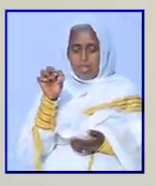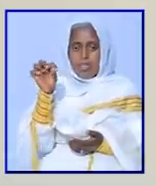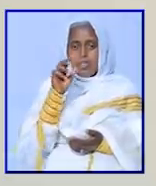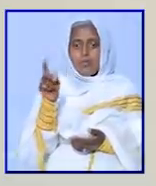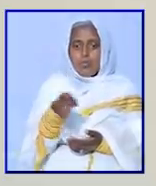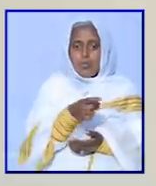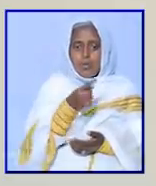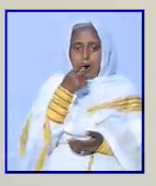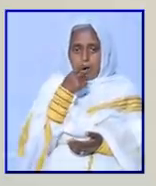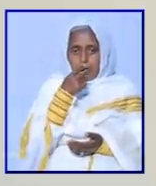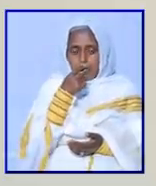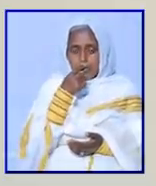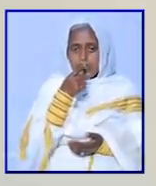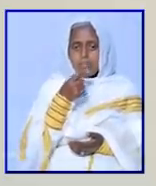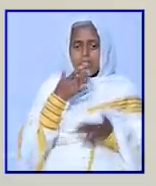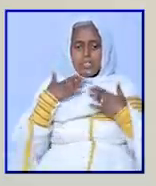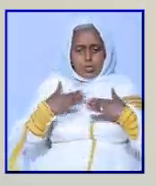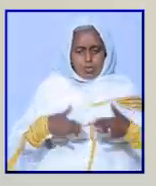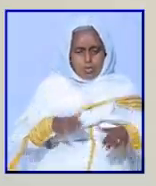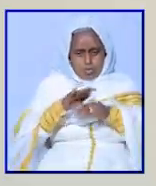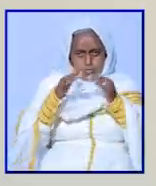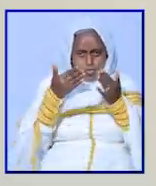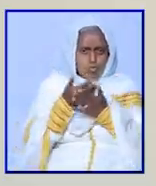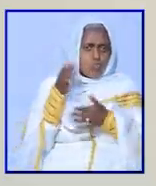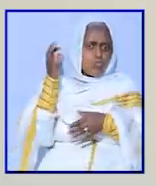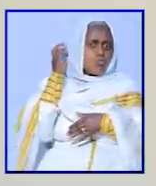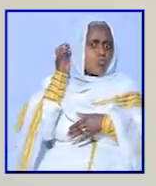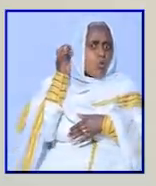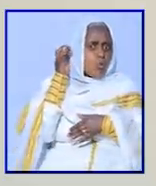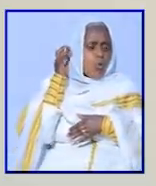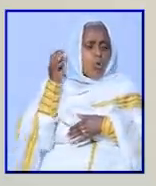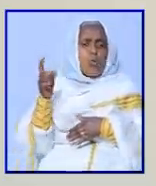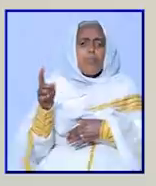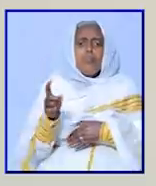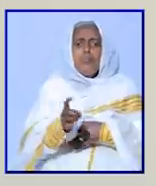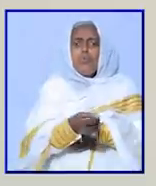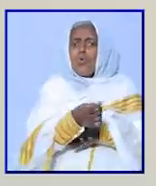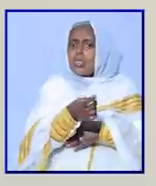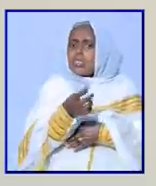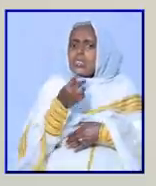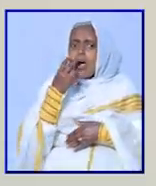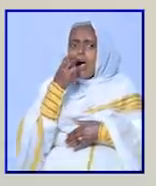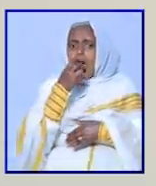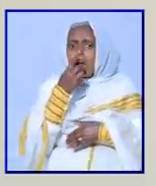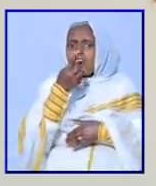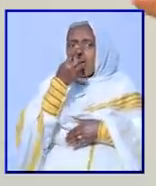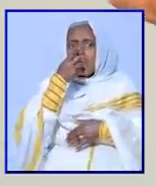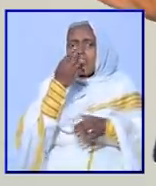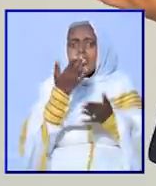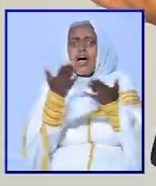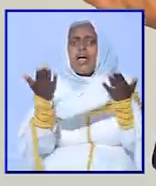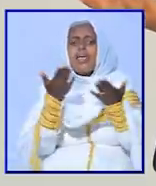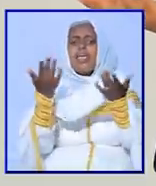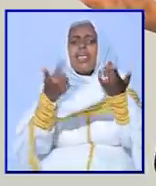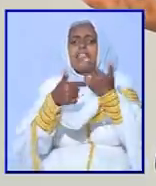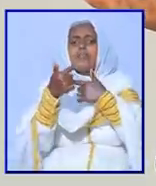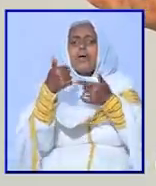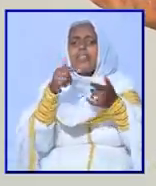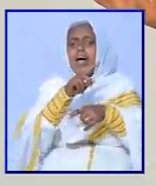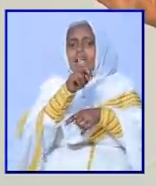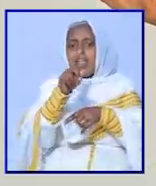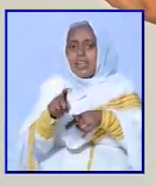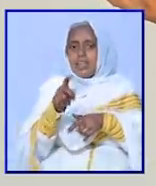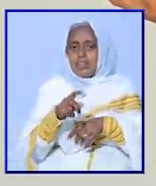አፍ ወአንፍ ሰውነታችን ሁሉ ጆሮ ቢሆንስ አለ። አፍ አፍንጫየት ይመጣል አለ ቅዱስ